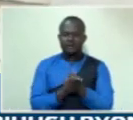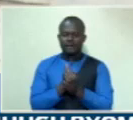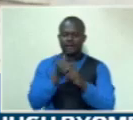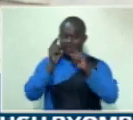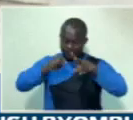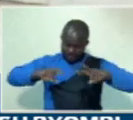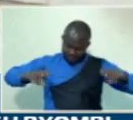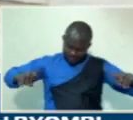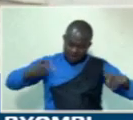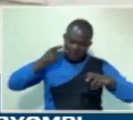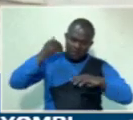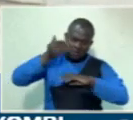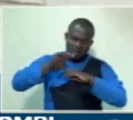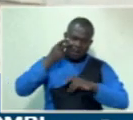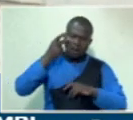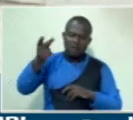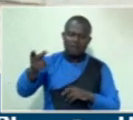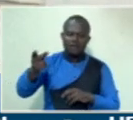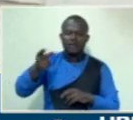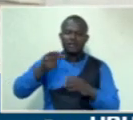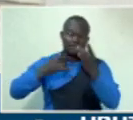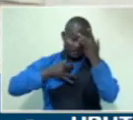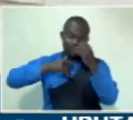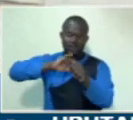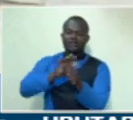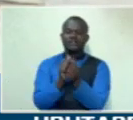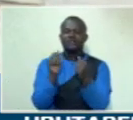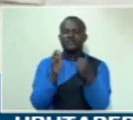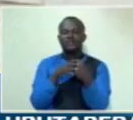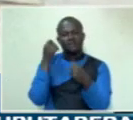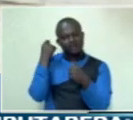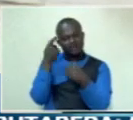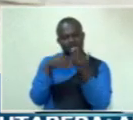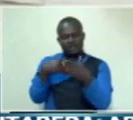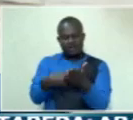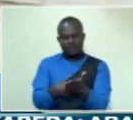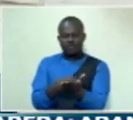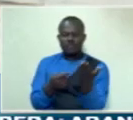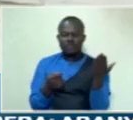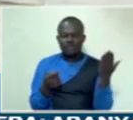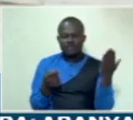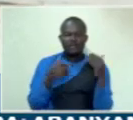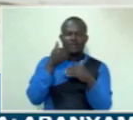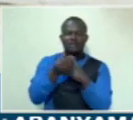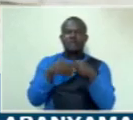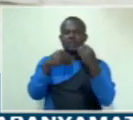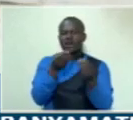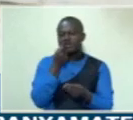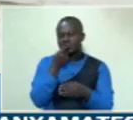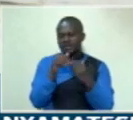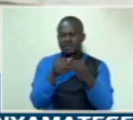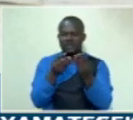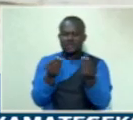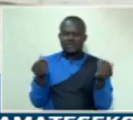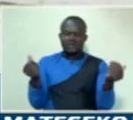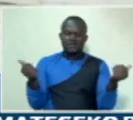bamupimye rero basanga ni COVID ubwo nyine baramuvuye bamuha imiti yarakize